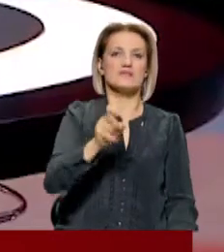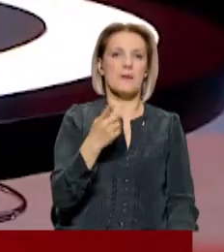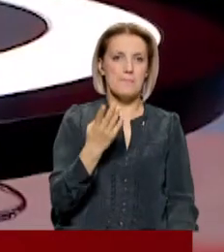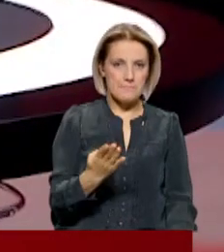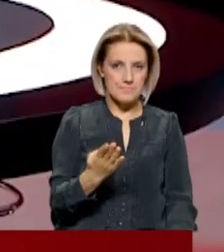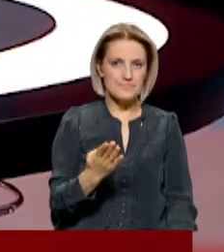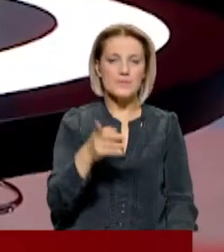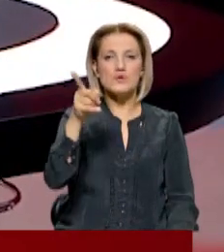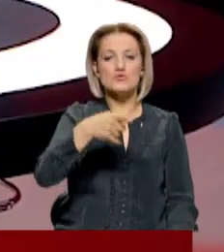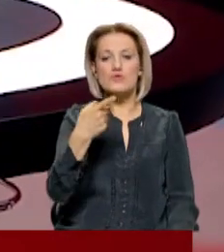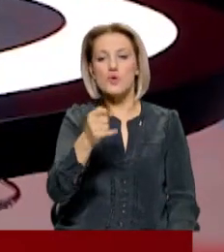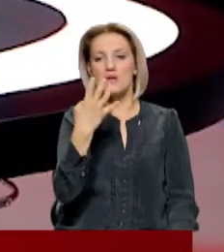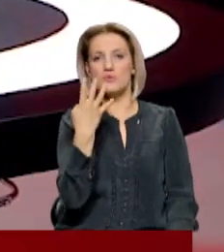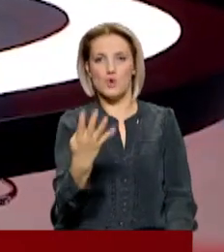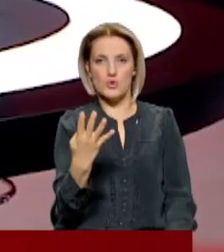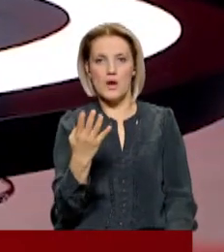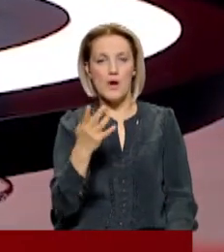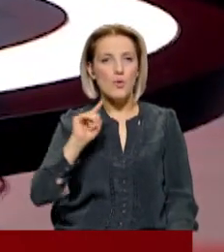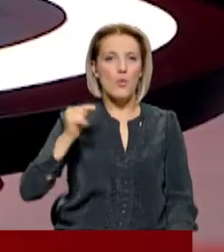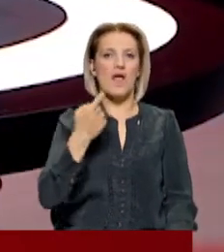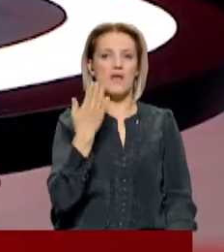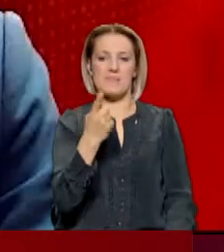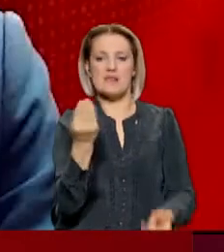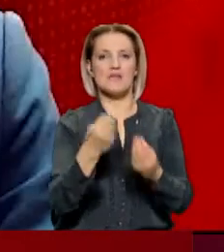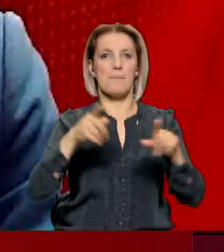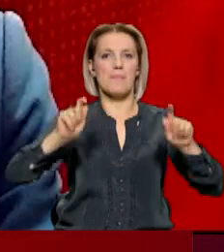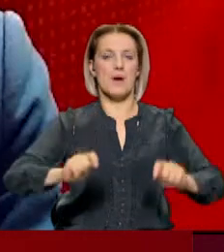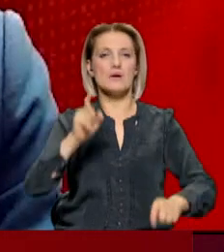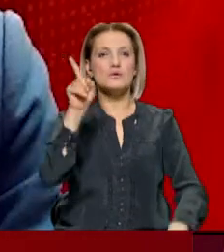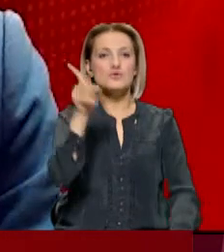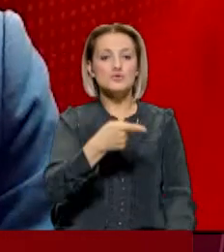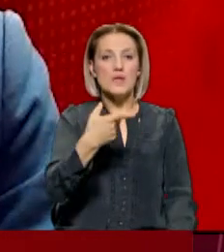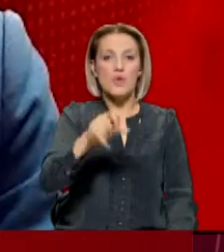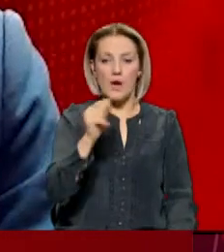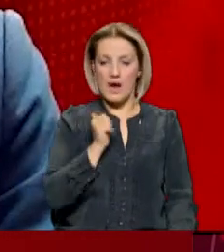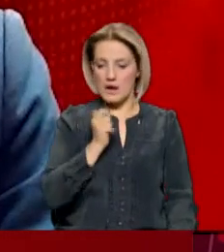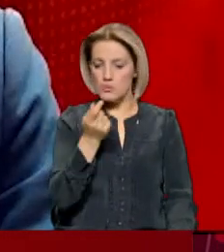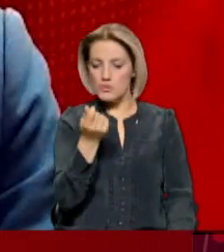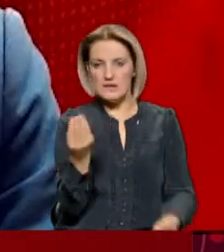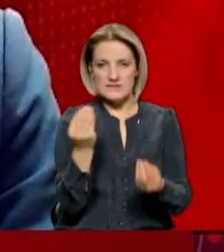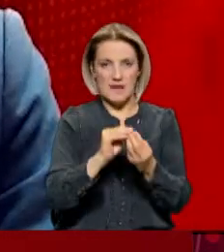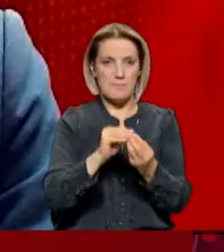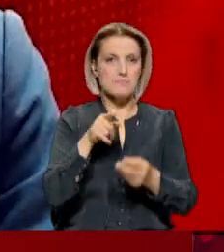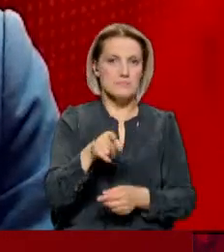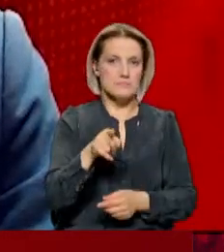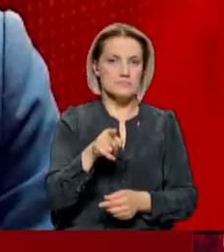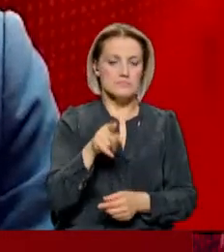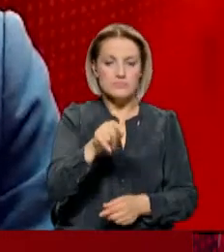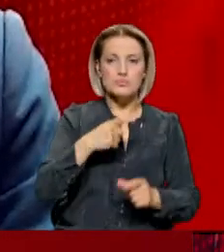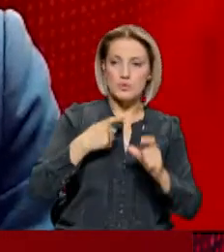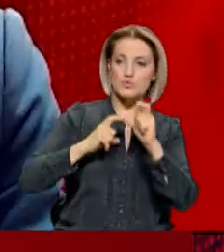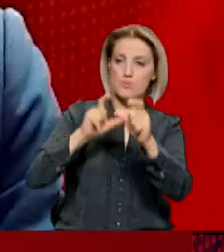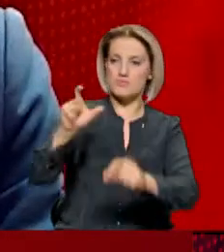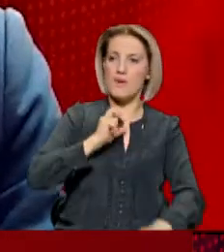Kümülatif olarak bakarsak yüzde 94 Helen ulaşan bir zam yaptık yüzde doksana asgari ücret zam ile övünüyor sanız soruya